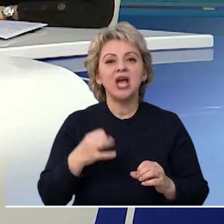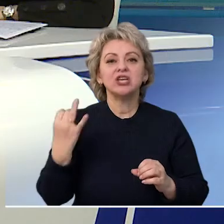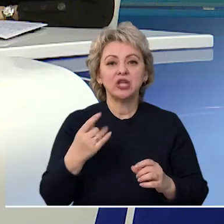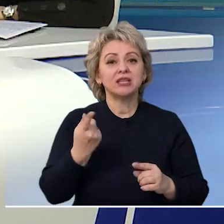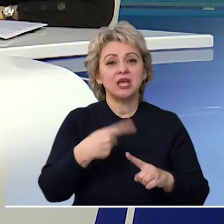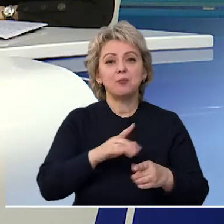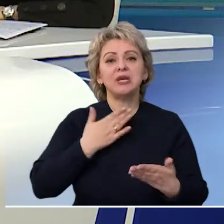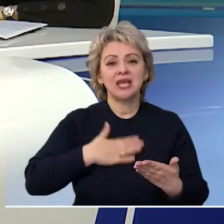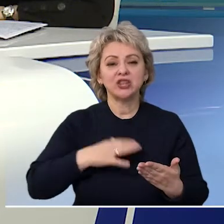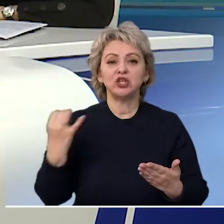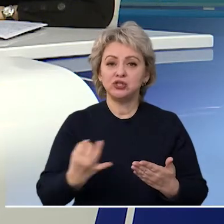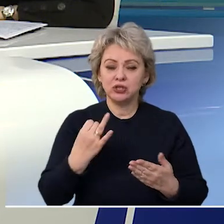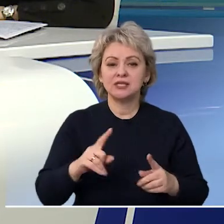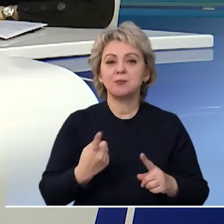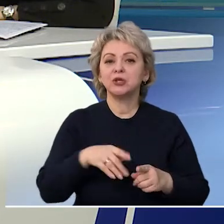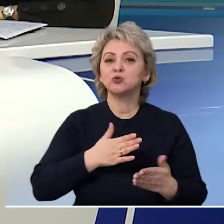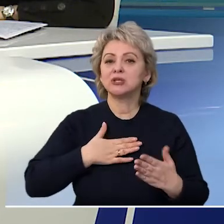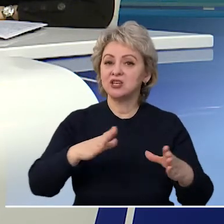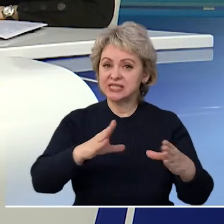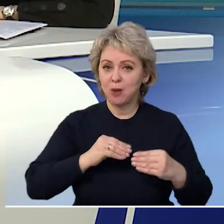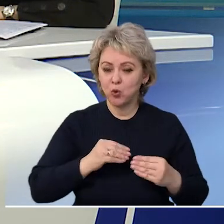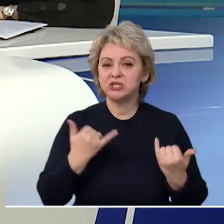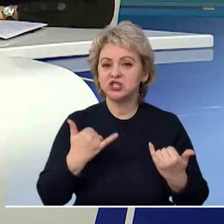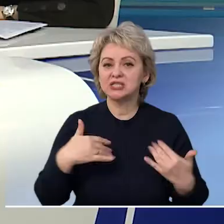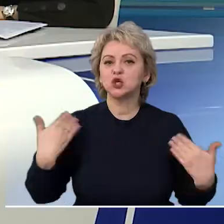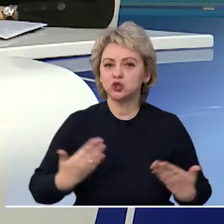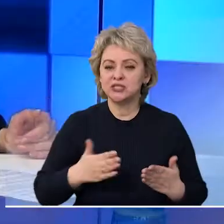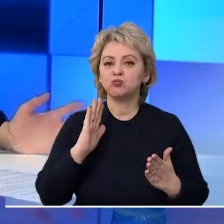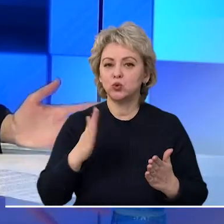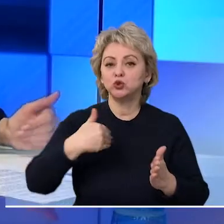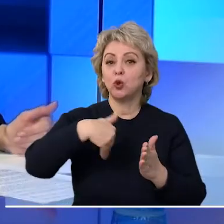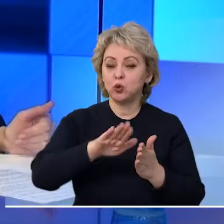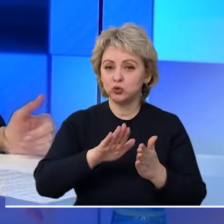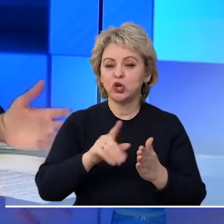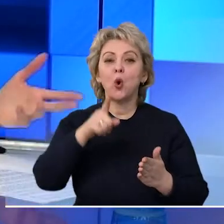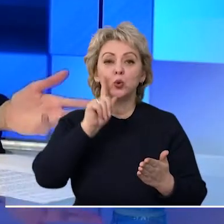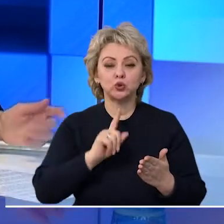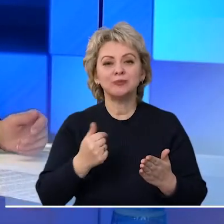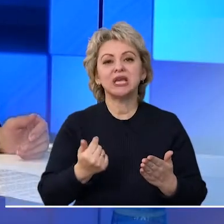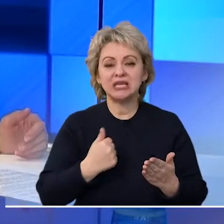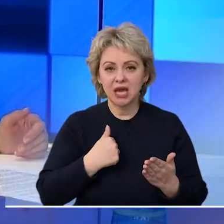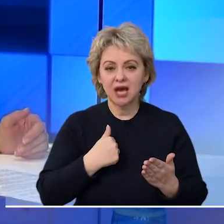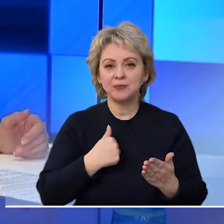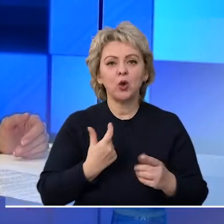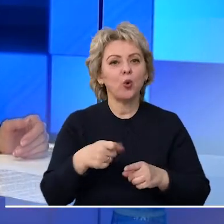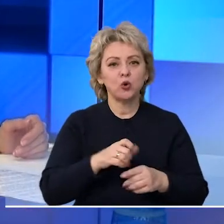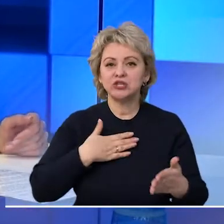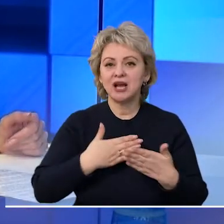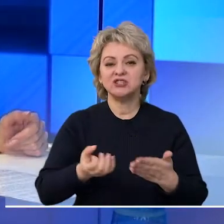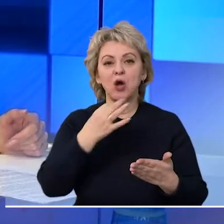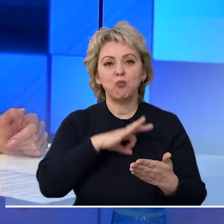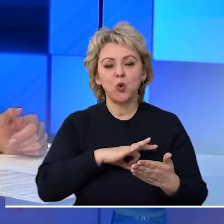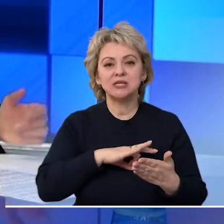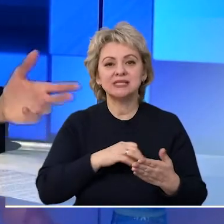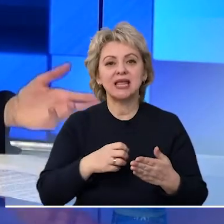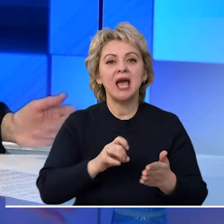да, интриги, но это приятная интрига, потому что наша с тобой, в частности, жизнь станет лучше. И удобнее. Я очень